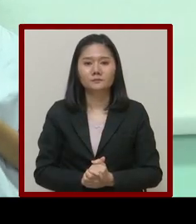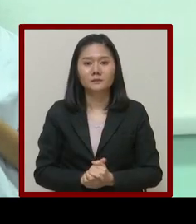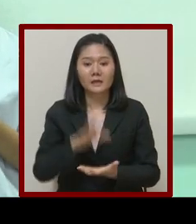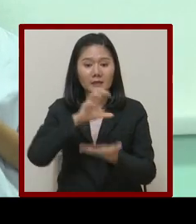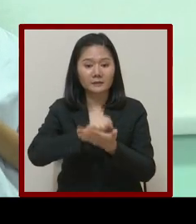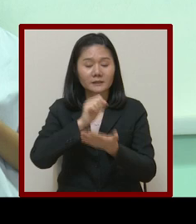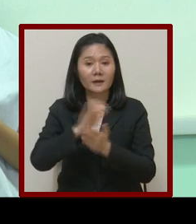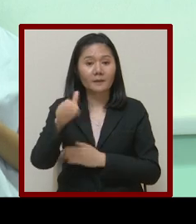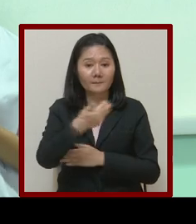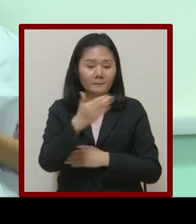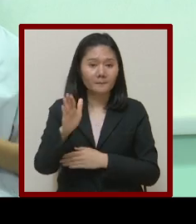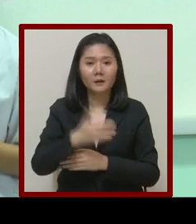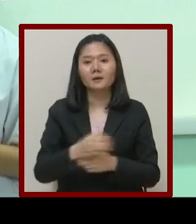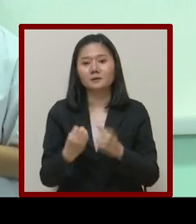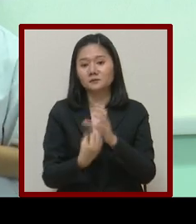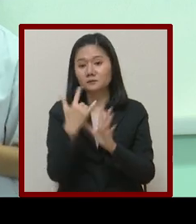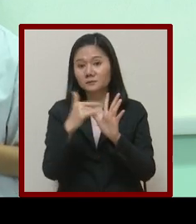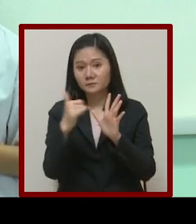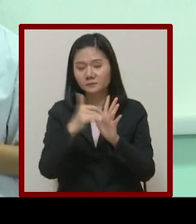ยำแซลมอนสมุนไพรค่ะ